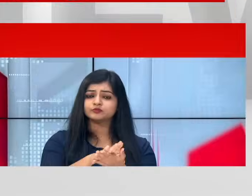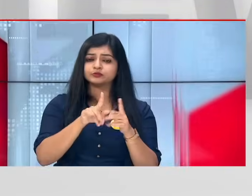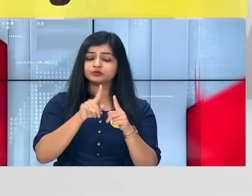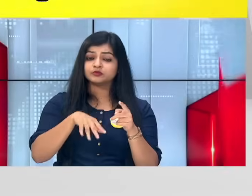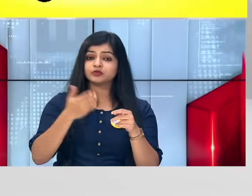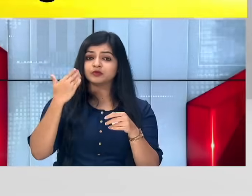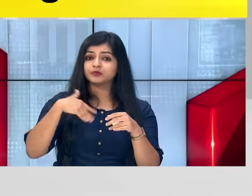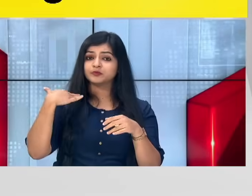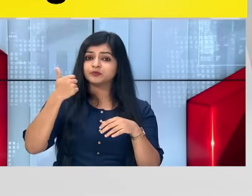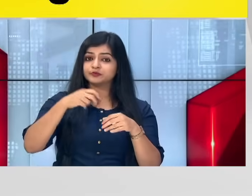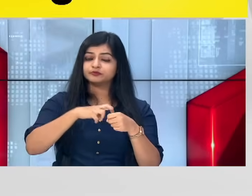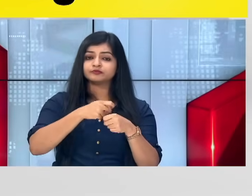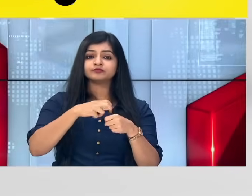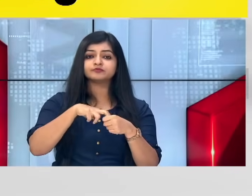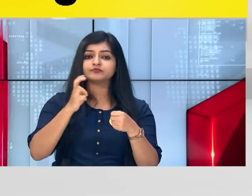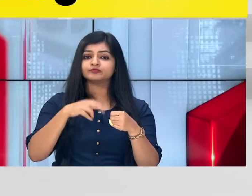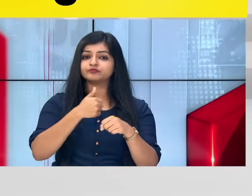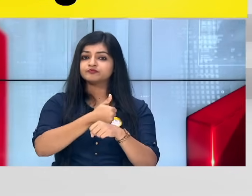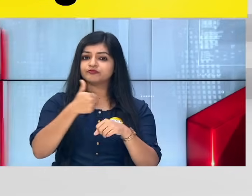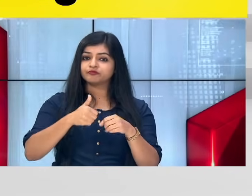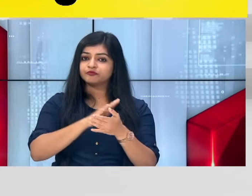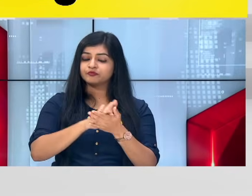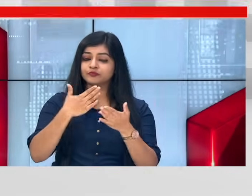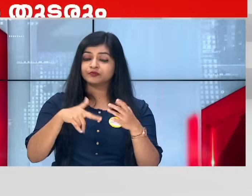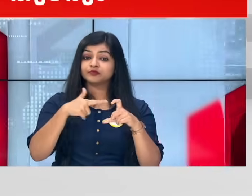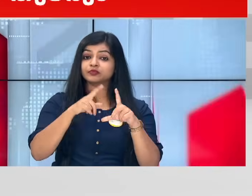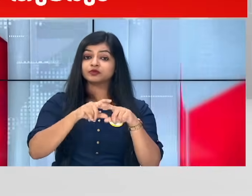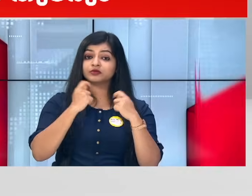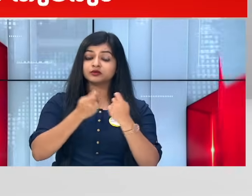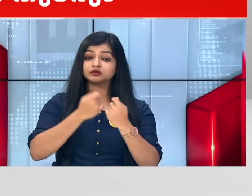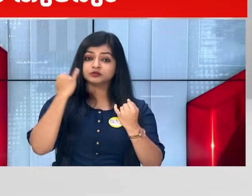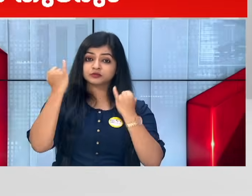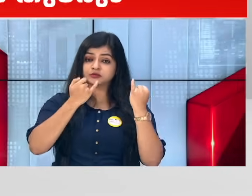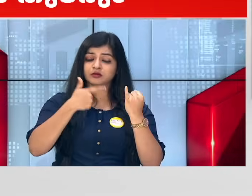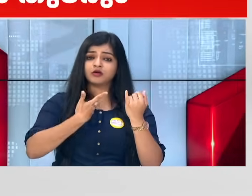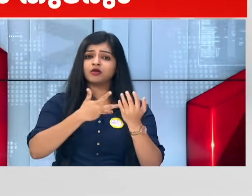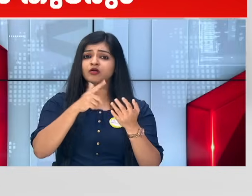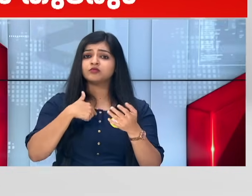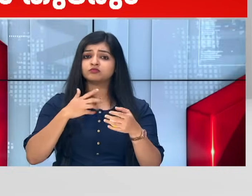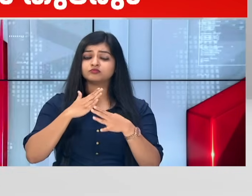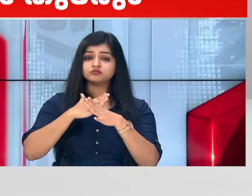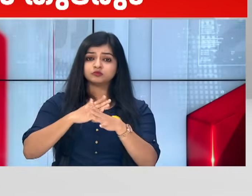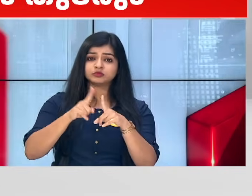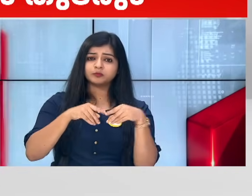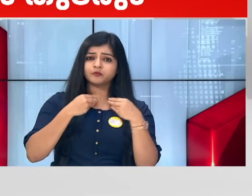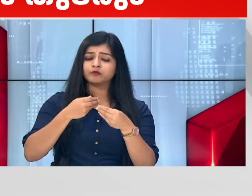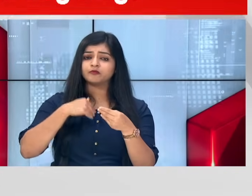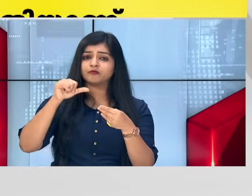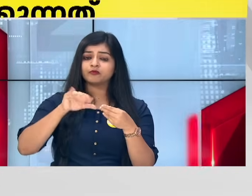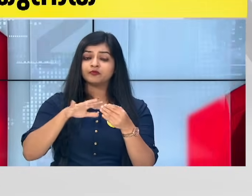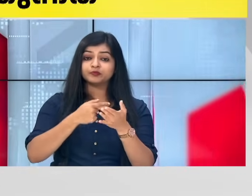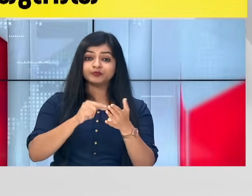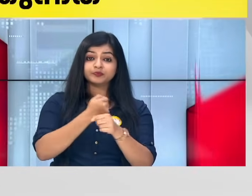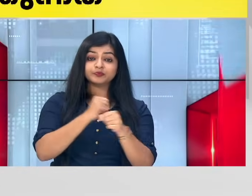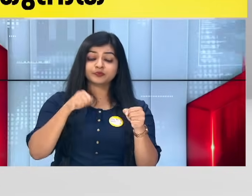മന്ത്രിസ്ഥാനം രാജിവെച്ചത്. മന്ത്രിയല്ല, അതുകൊണ്ട് തന്നെ ഇഡിയുടെ അന്വേഷണത്തിനെതിരായി ഒരു തരത്തിലും ഇടപെടാൻ സാധിക്കില്ല എന്നുള്ളതായിരുന്നു. ഇഡി മുൻപ് ജാമ്യ ഹർജിയിൽ തടസ്സം